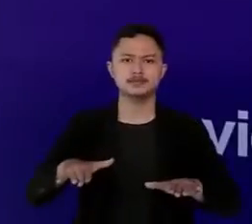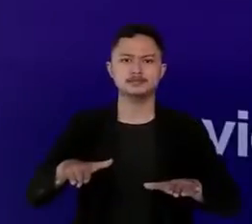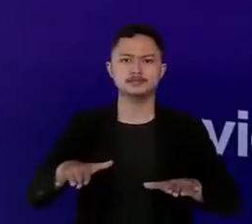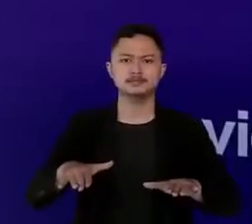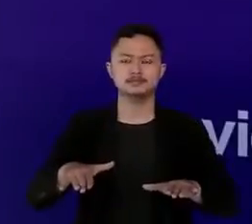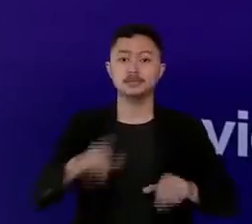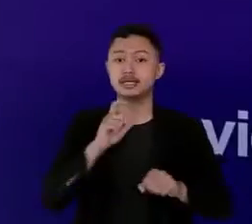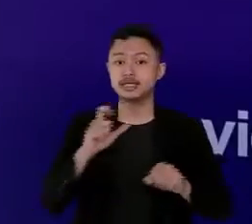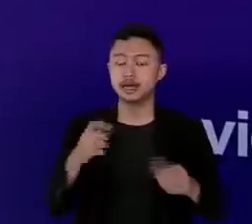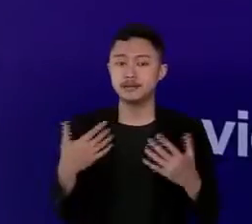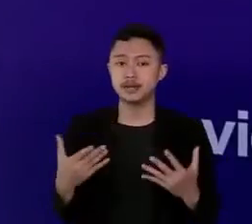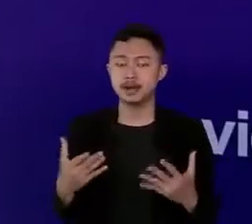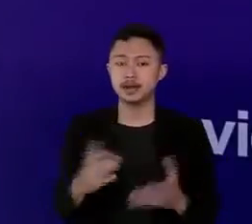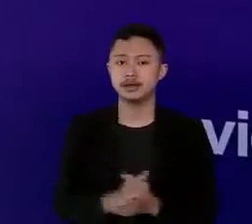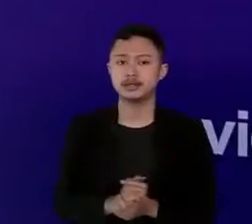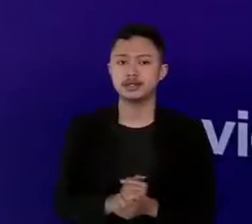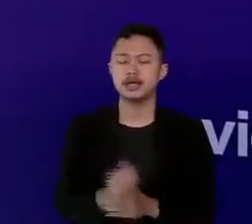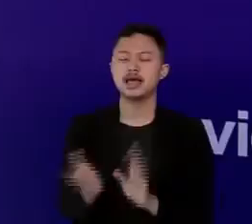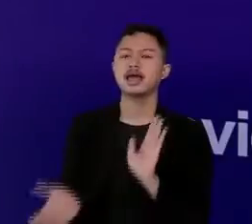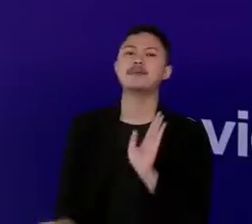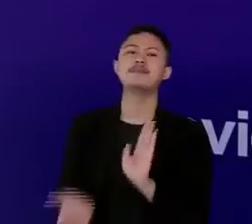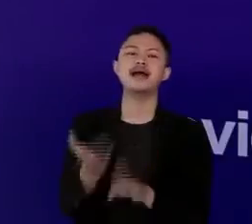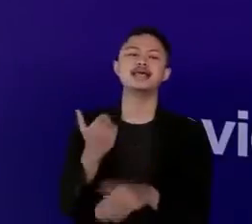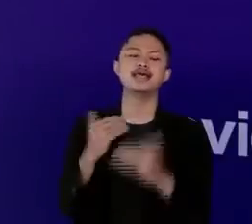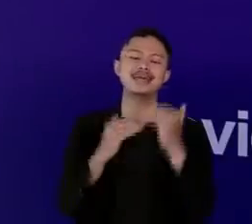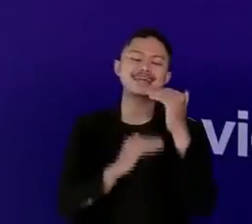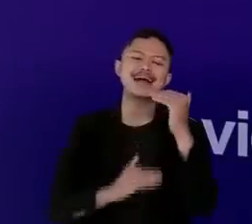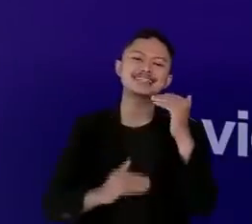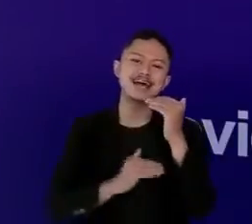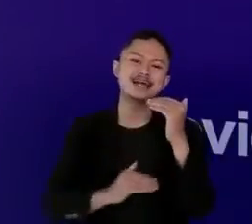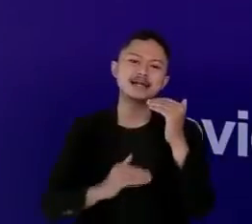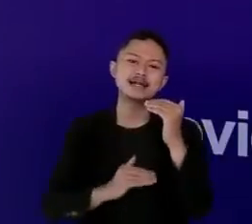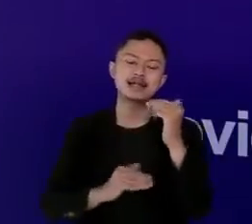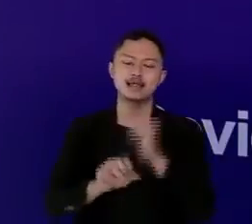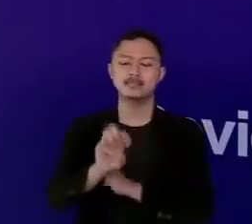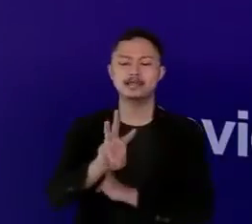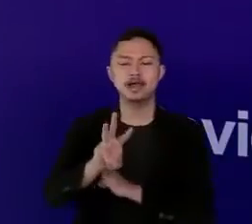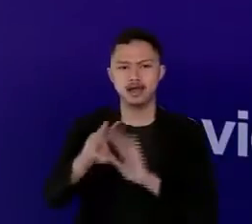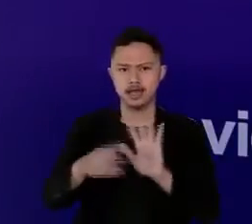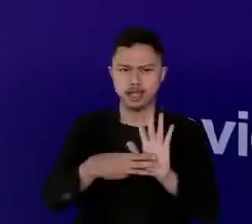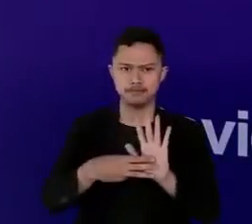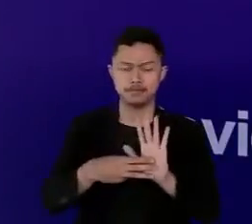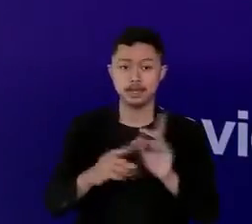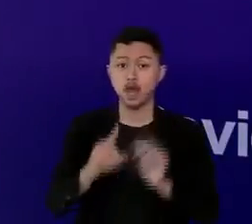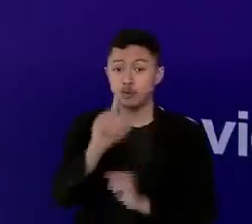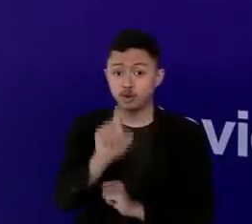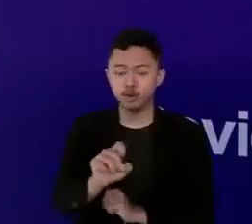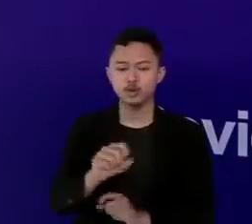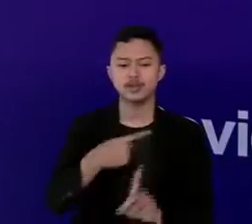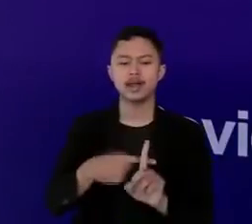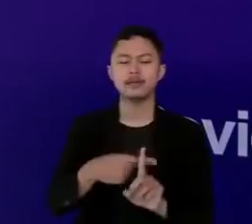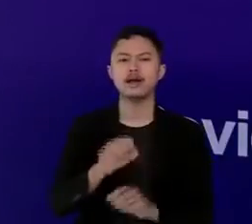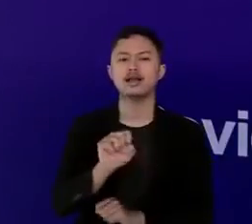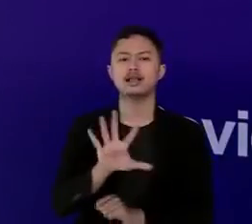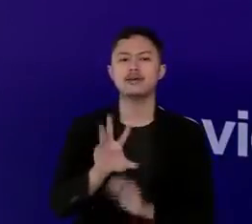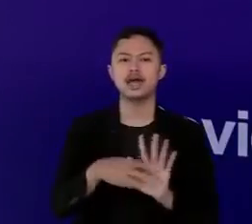ya caranya bagaimana bye the basic 3 m tadi Kalau perlu 5m vaksinasi